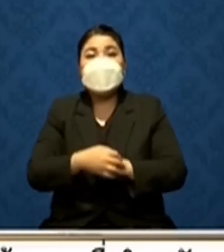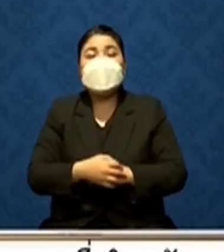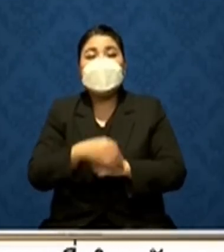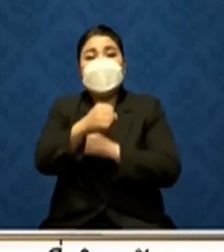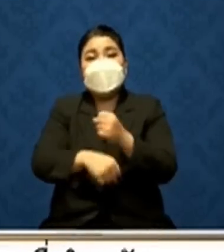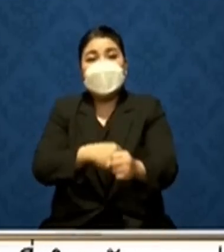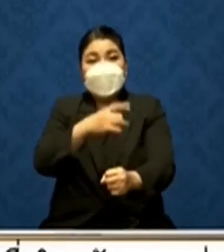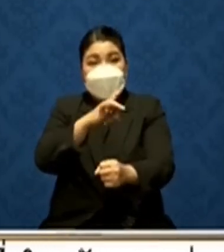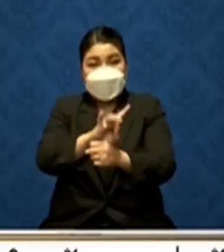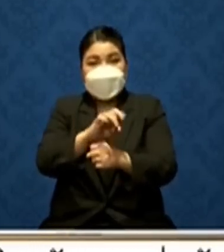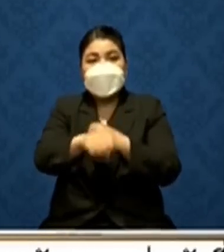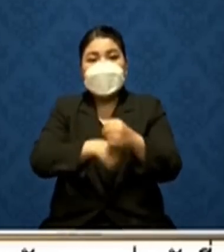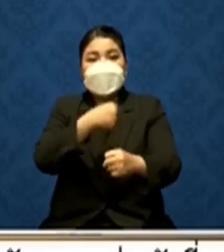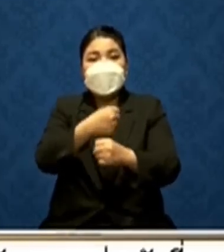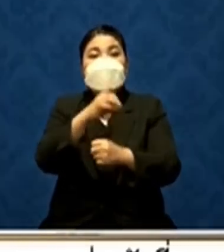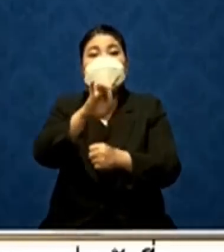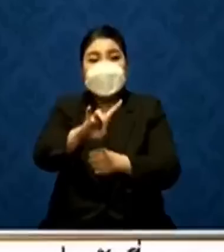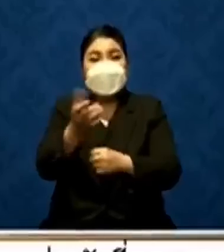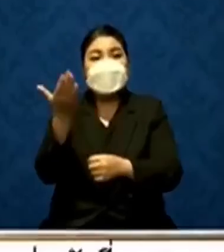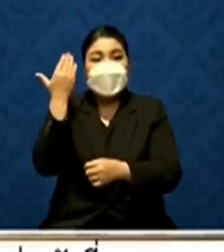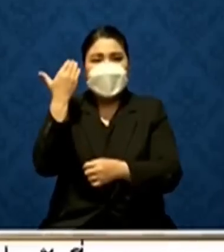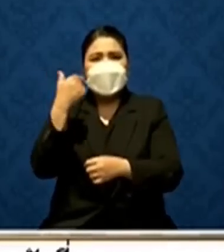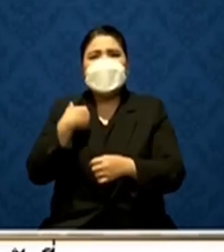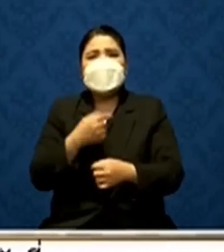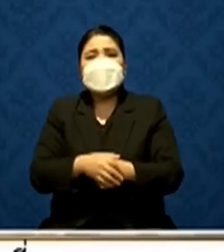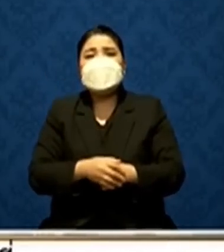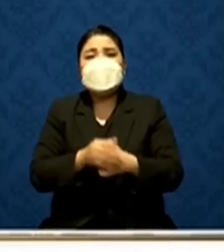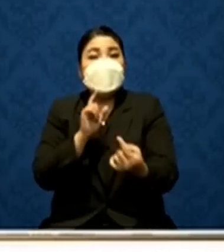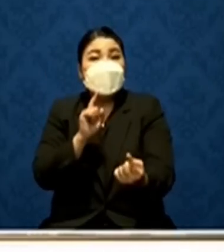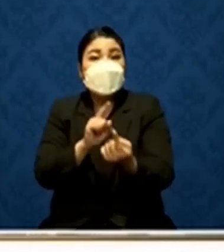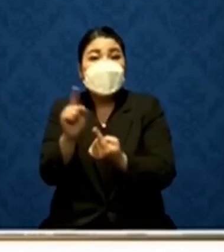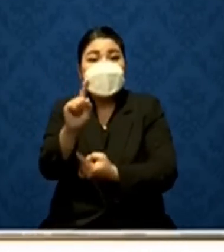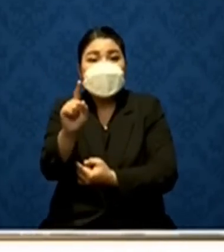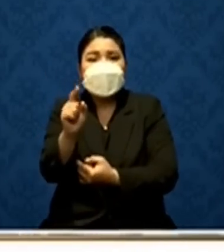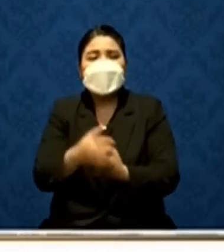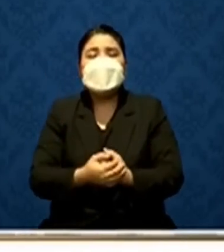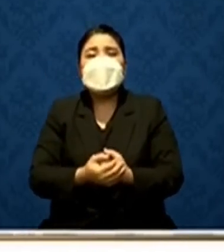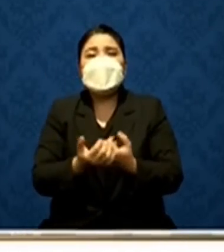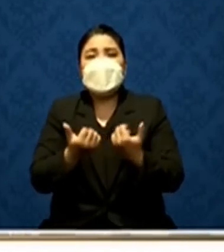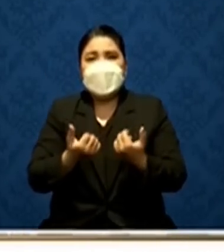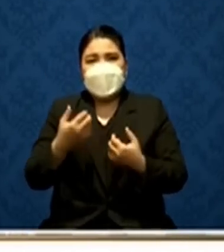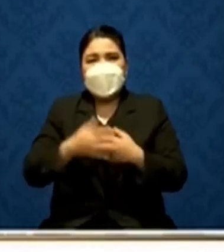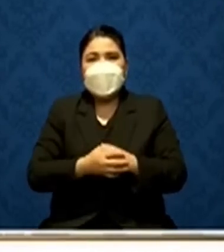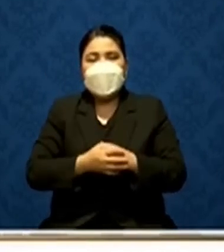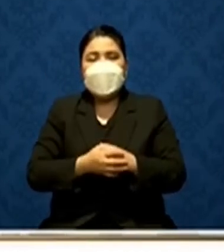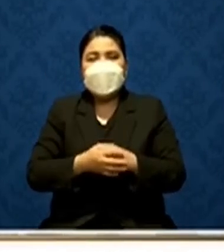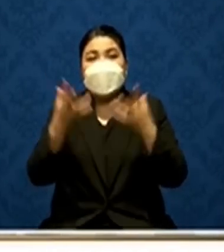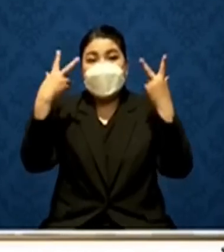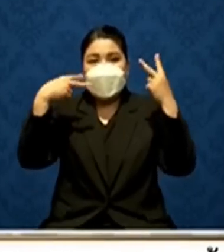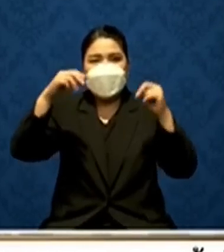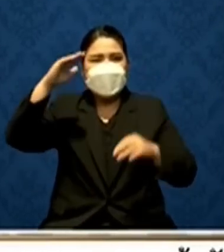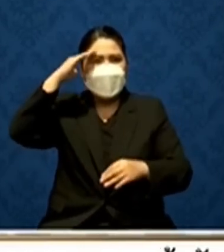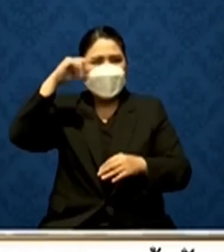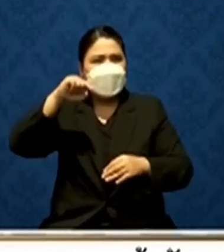ที่ผ่านมาเนี่ยแต่สิ่งที่มันเกิดขึ้นถ้าพลเอกประยุทธ์มีภาวะผู้นำที่แท้จริง